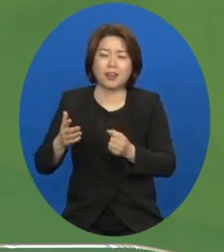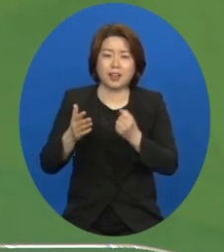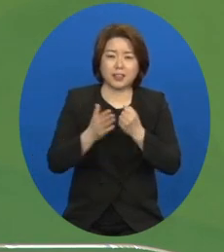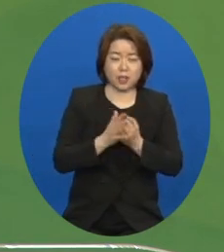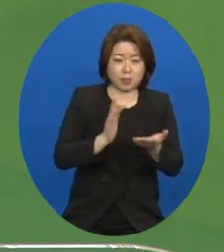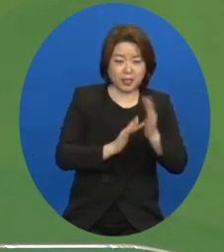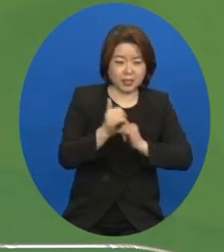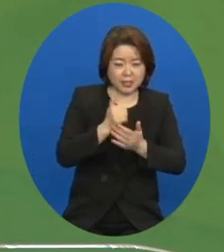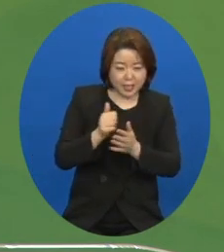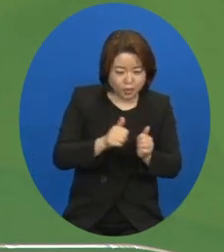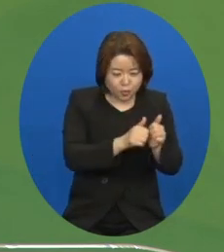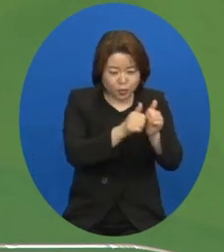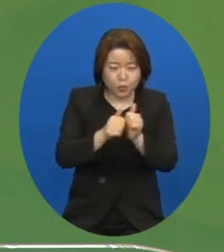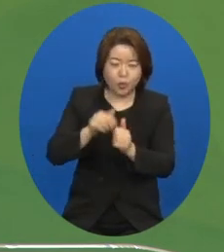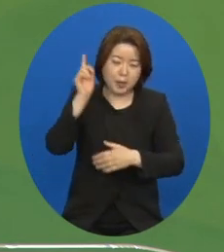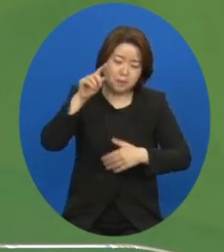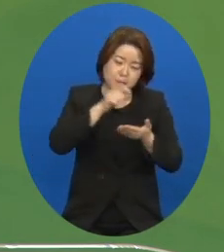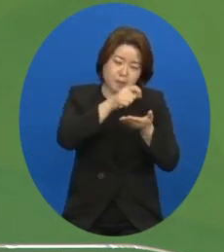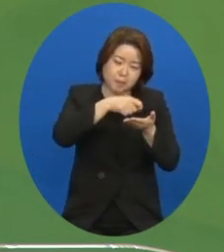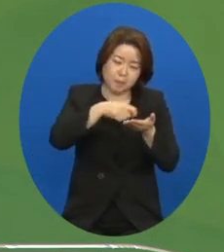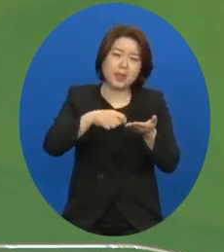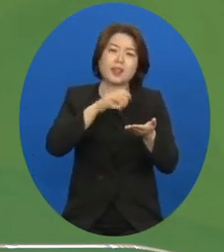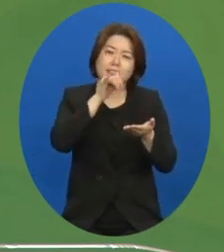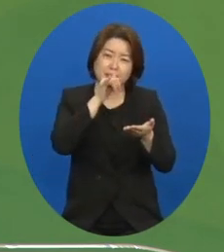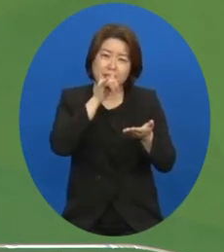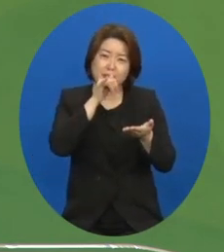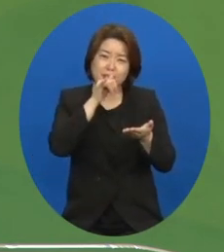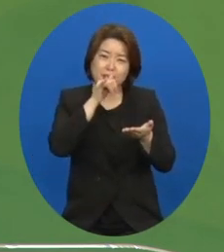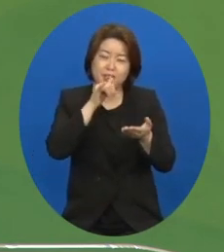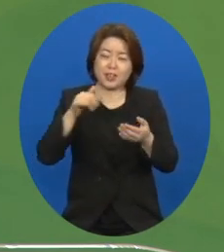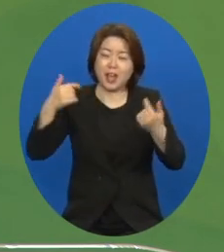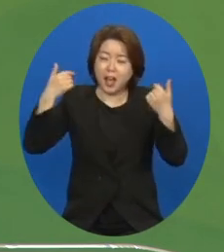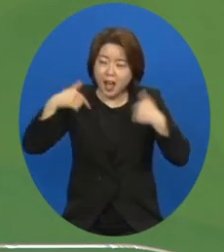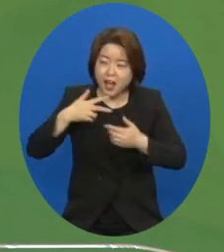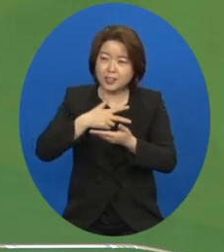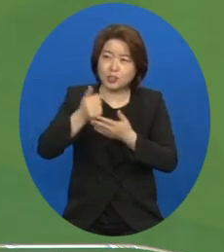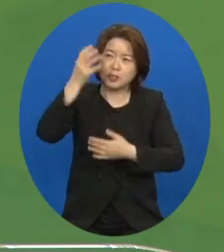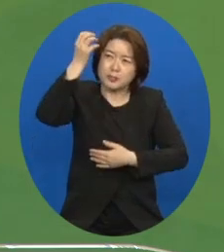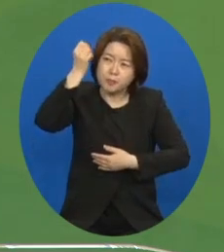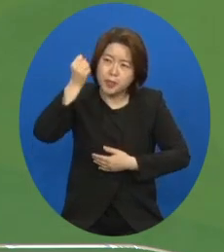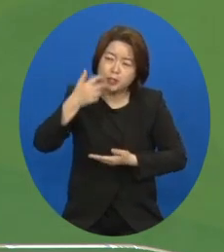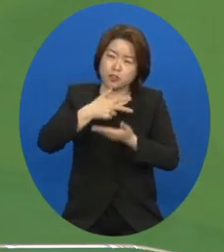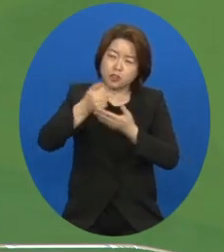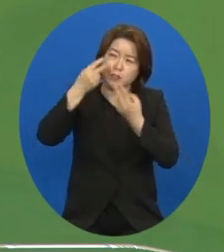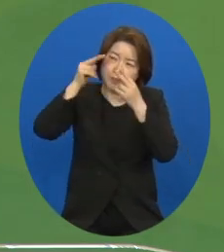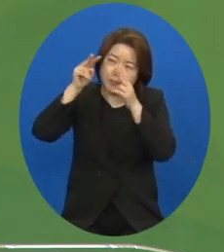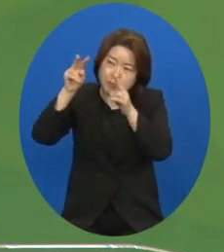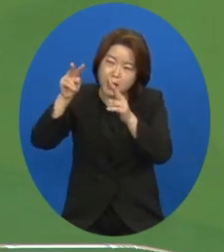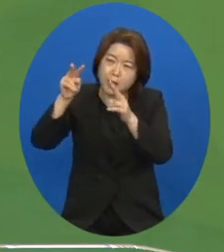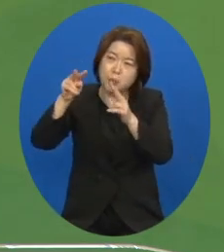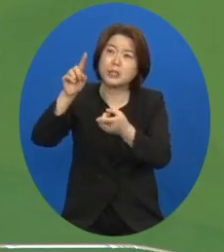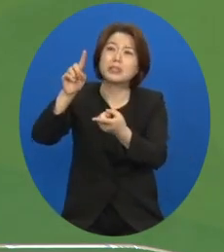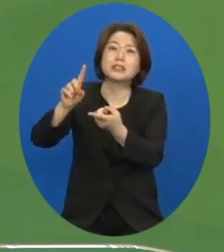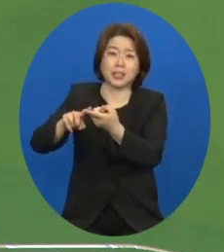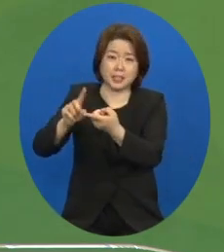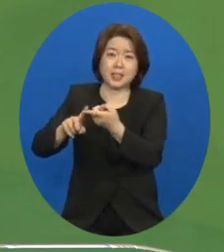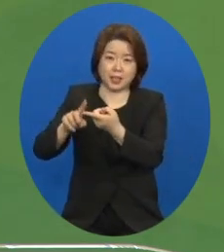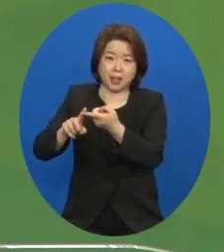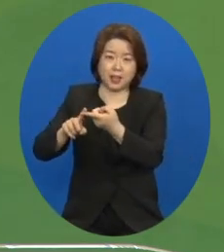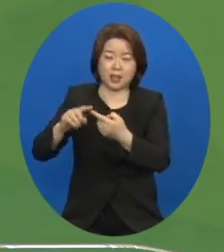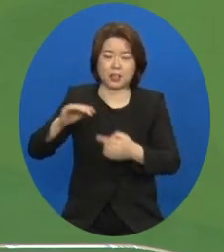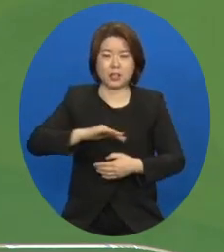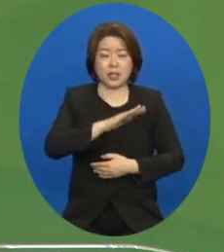예수 동행 일기를 쓰는 거예요. 항상 주님을 기억하고 주님을 생각해 보려고 하는 것 자체가